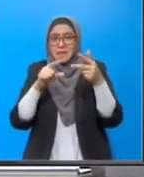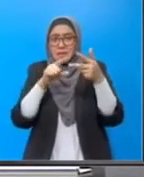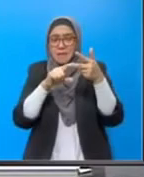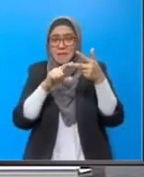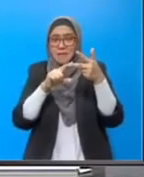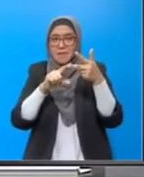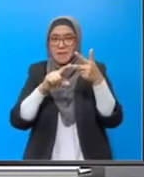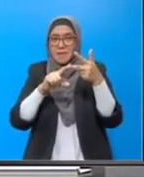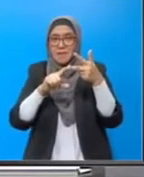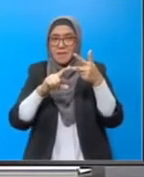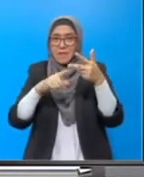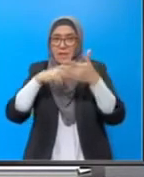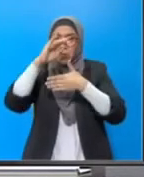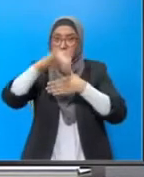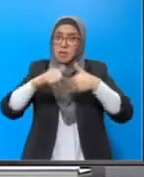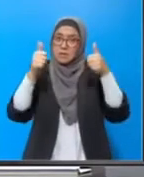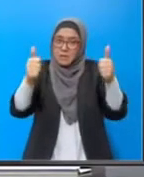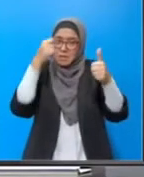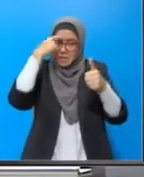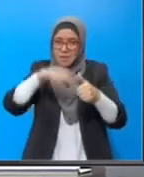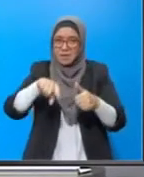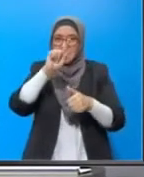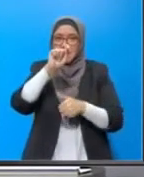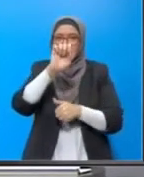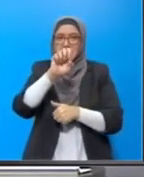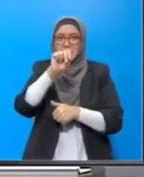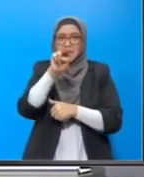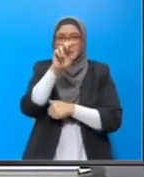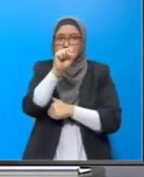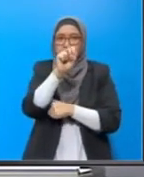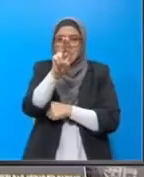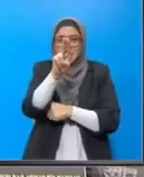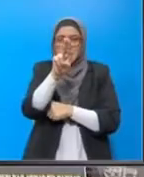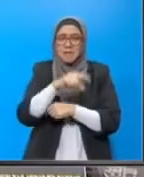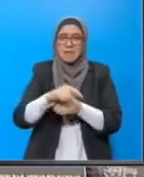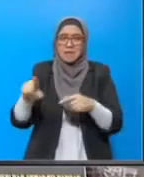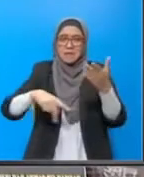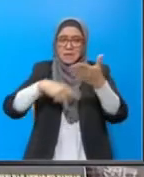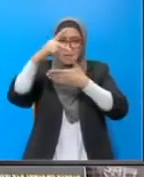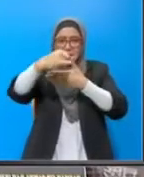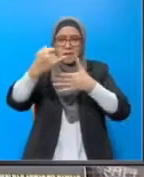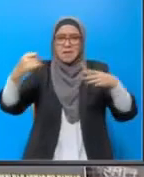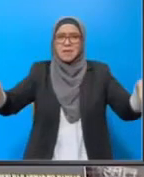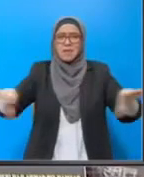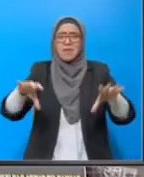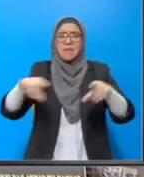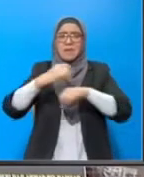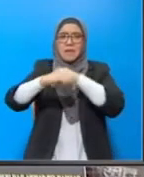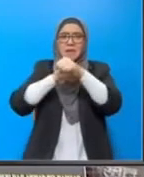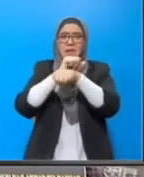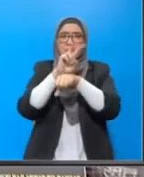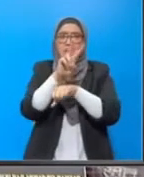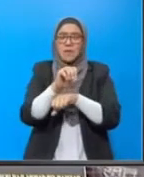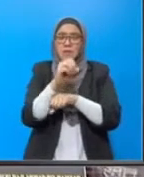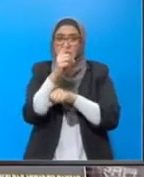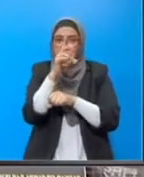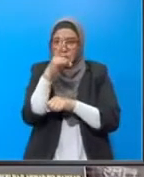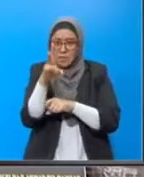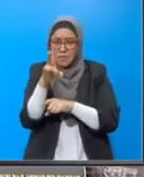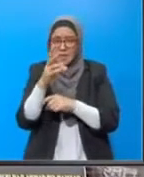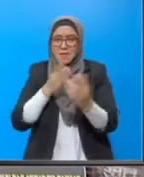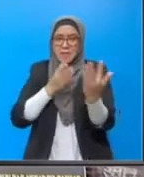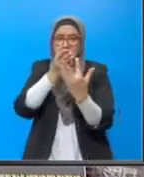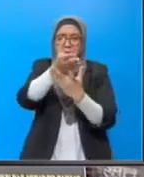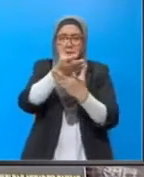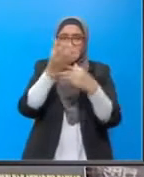Rintis tenusu project ini mulai dilaksanakan pada tahun 2017 melalui insentif Grand pemadanan